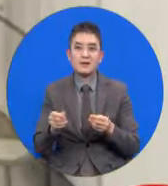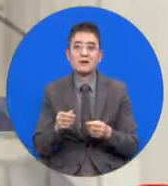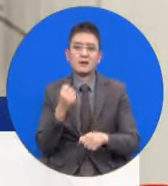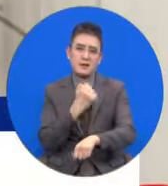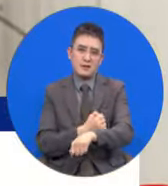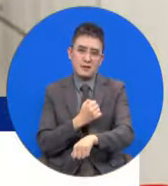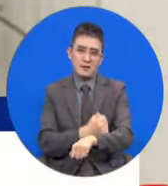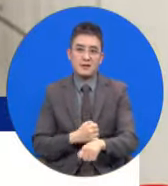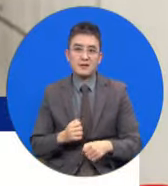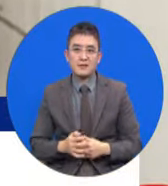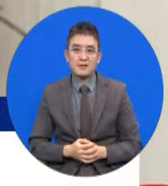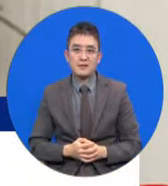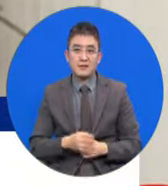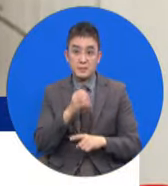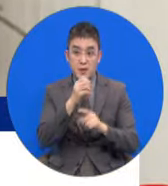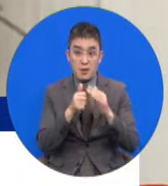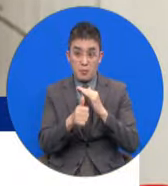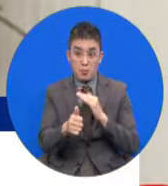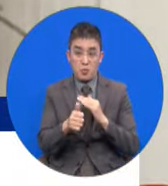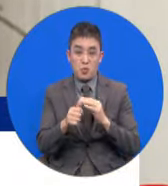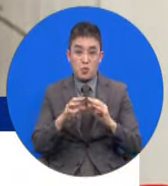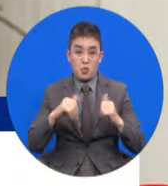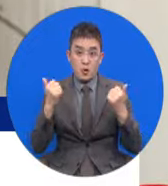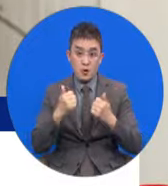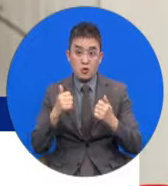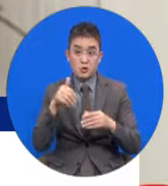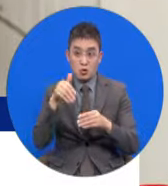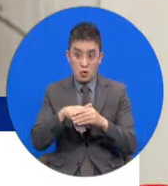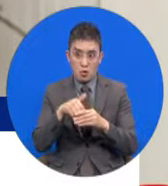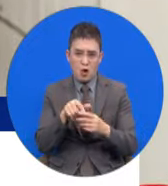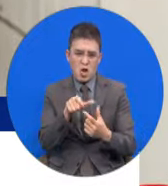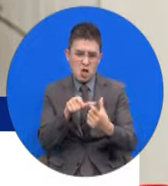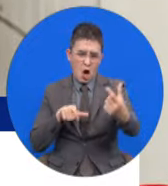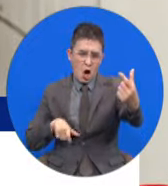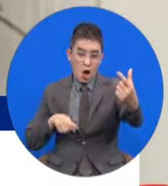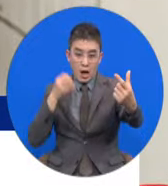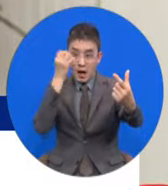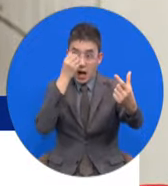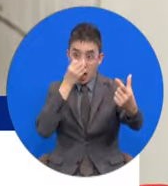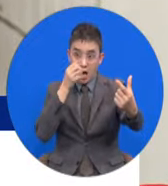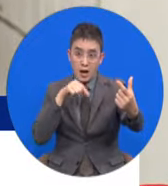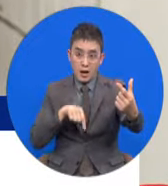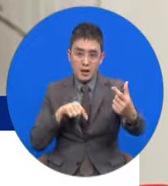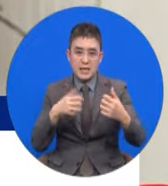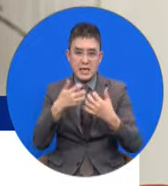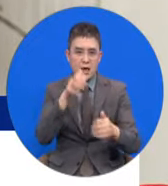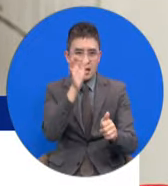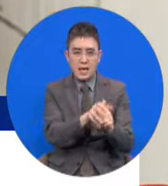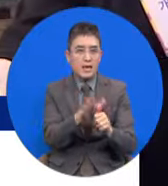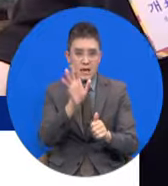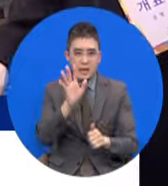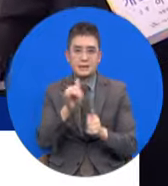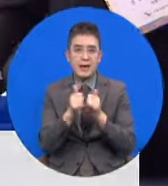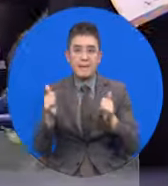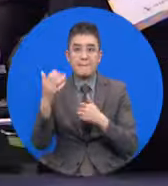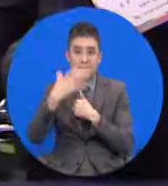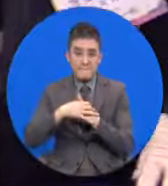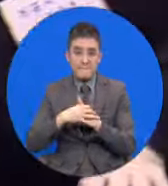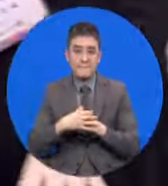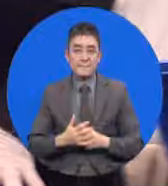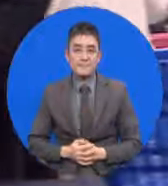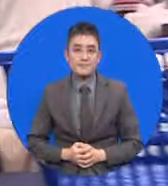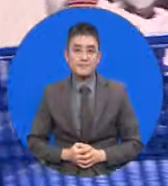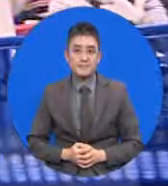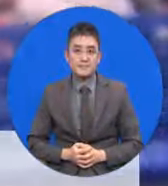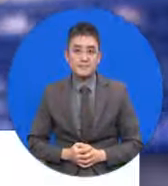비례대표 국회의원 선거는 투표용지가 길어 투표지 분류기를 사용하지 않고 수개표로 진행할 예정입니다.